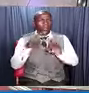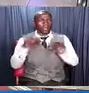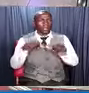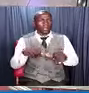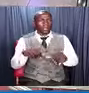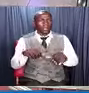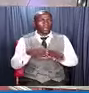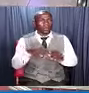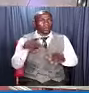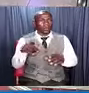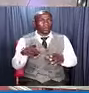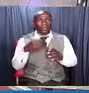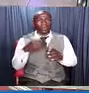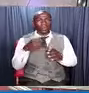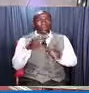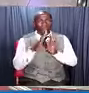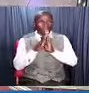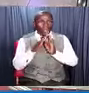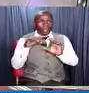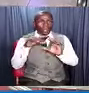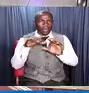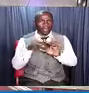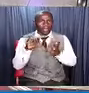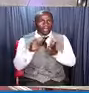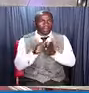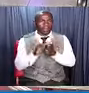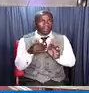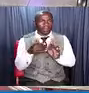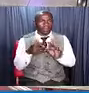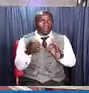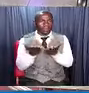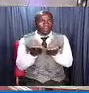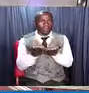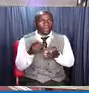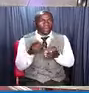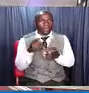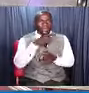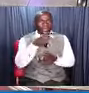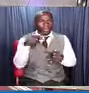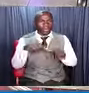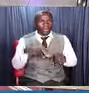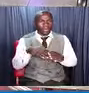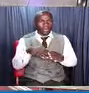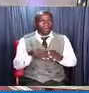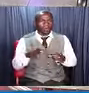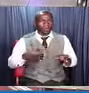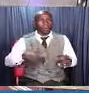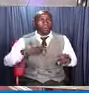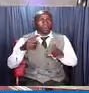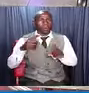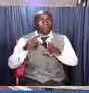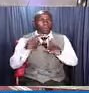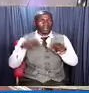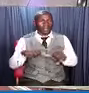ndani yenu. And my words abide in you. Anasema hivyo tena katika hapo hapo tu saba. It says in the same verse. Ninyi mkikaa ndani. If you abide. Neno kukaa.